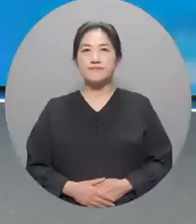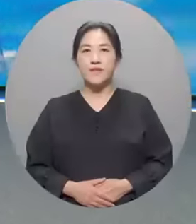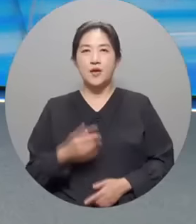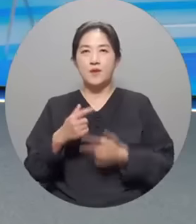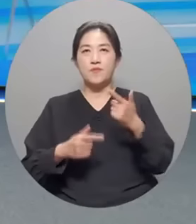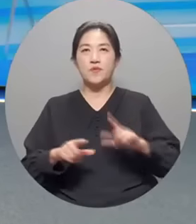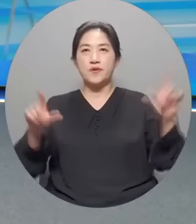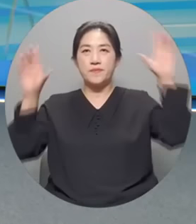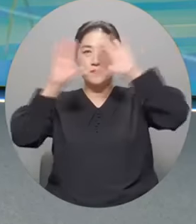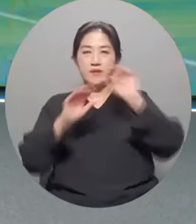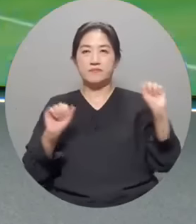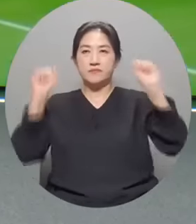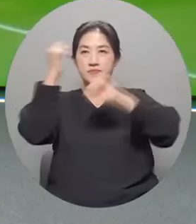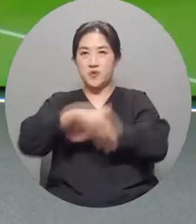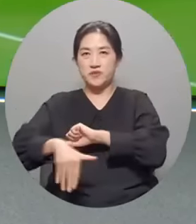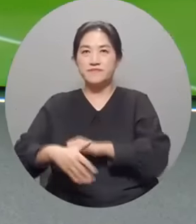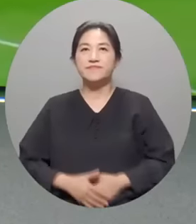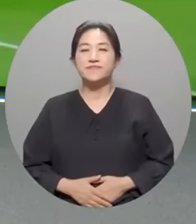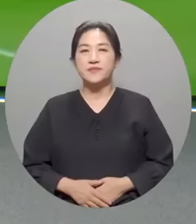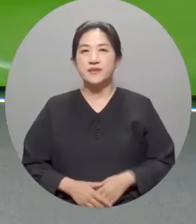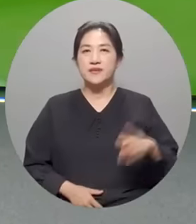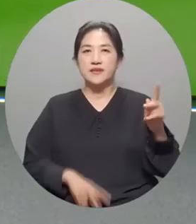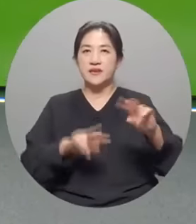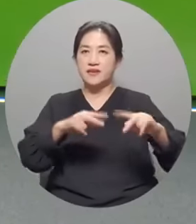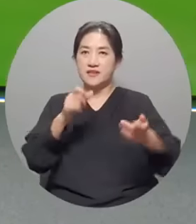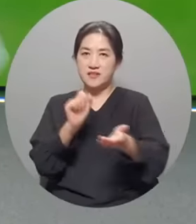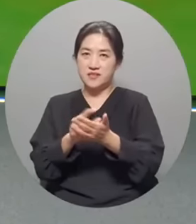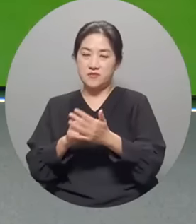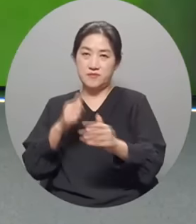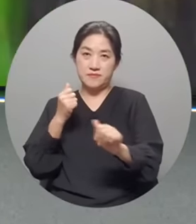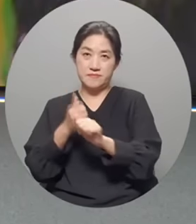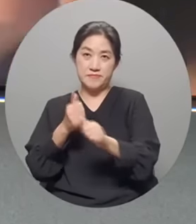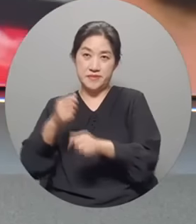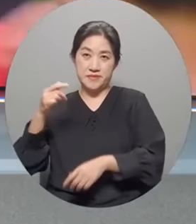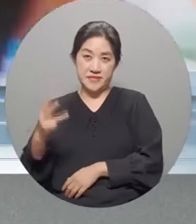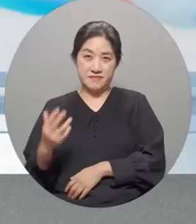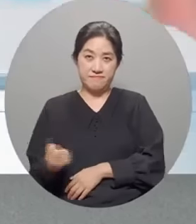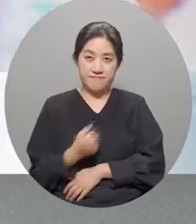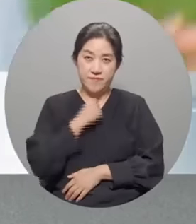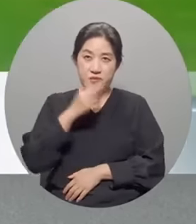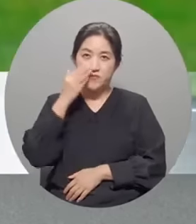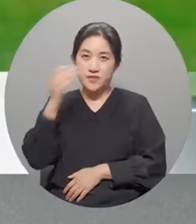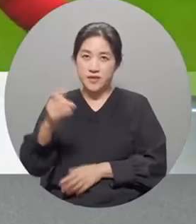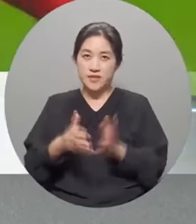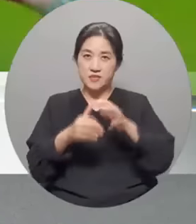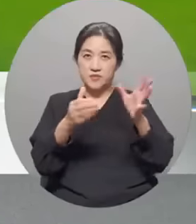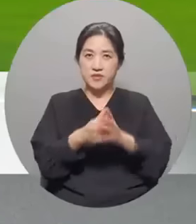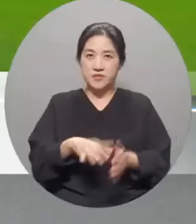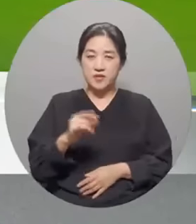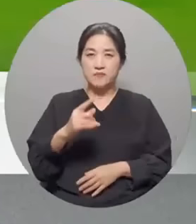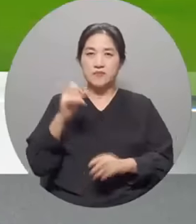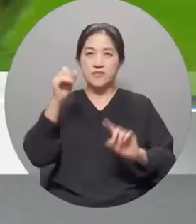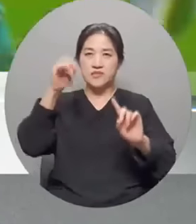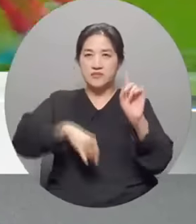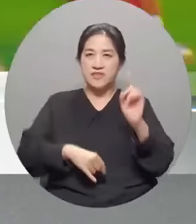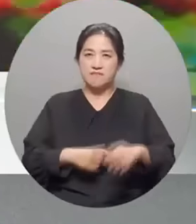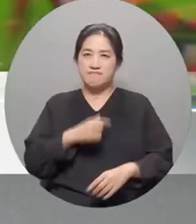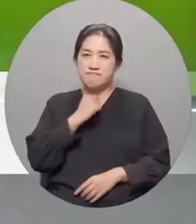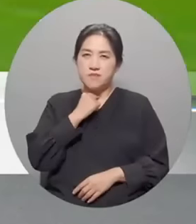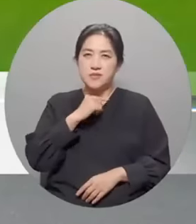목요일 밤 스포츠 뉴스입니다. K리그 3연패를 노리는 울산과 시민구단 최초로 우승에 도전하는 강원이 내일